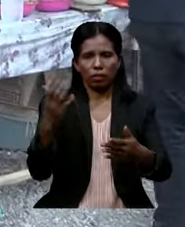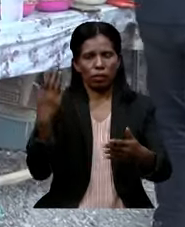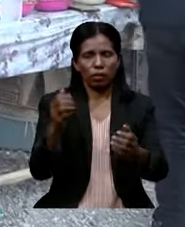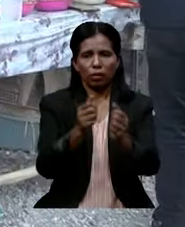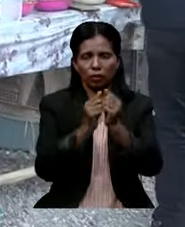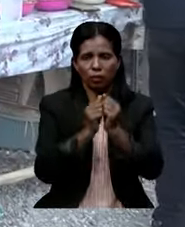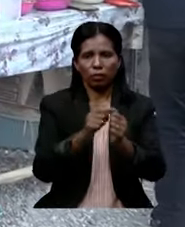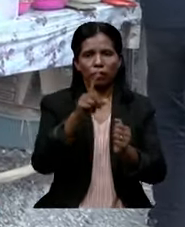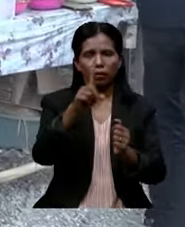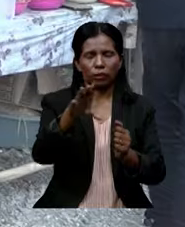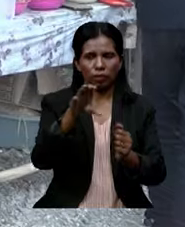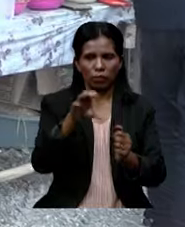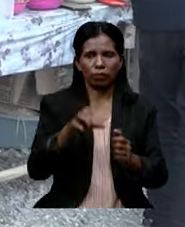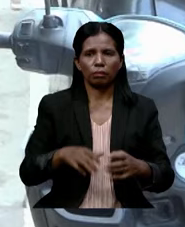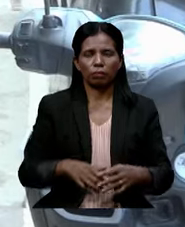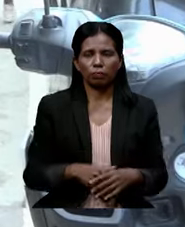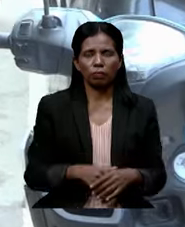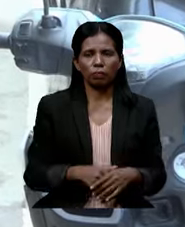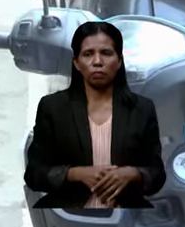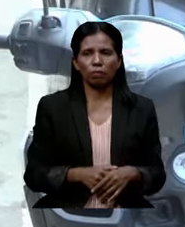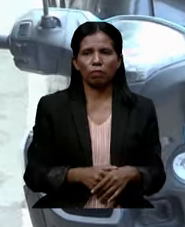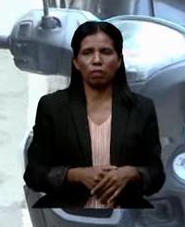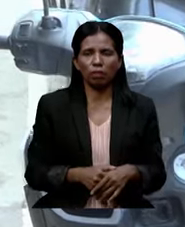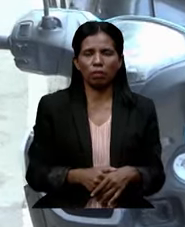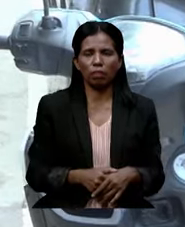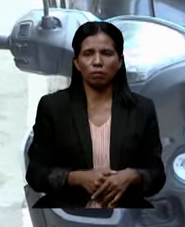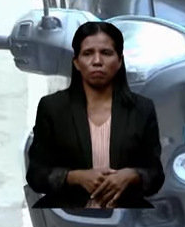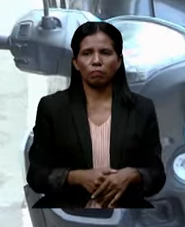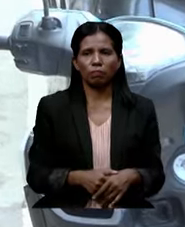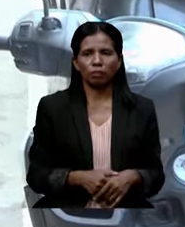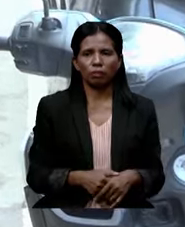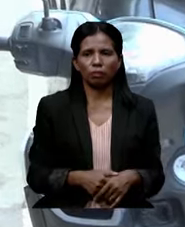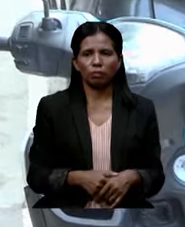hamutuk atu sidaresin. Felicia Fonseca, Benvinda Ximenez, GMN.